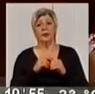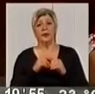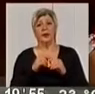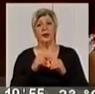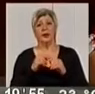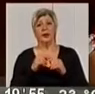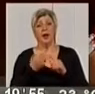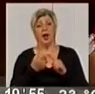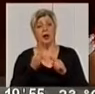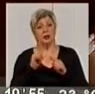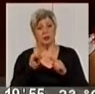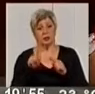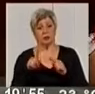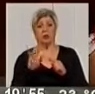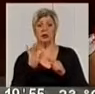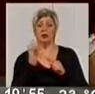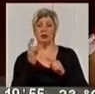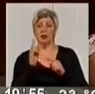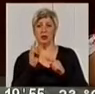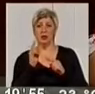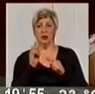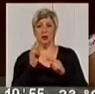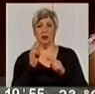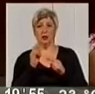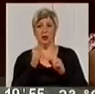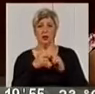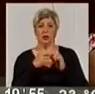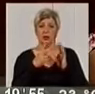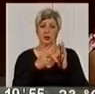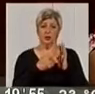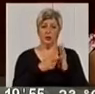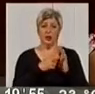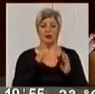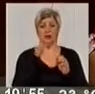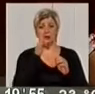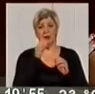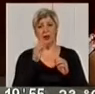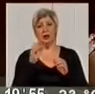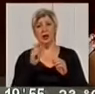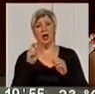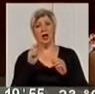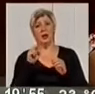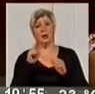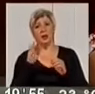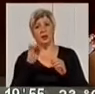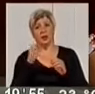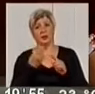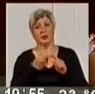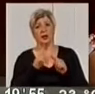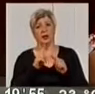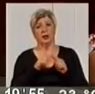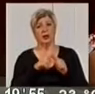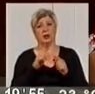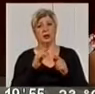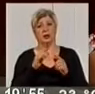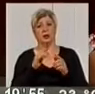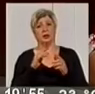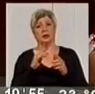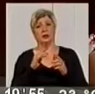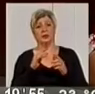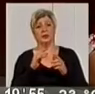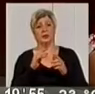А оця дитина, яка сьогодні до 17 років, це є оздоровчі заклади системи